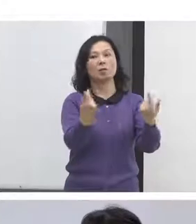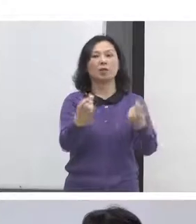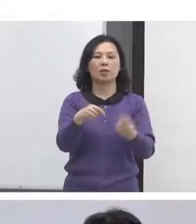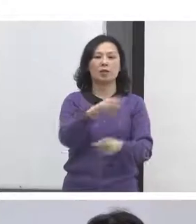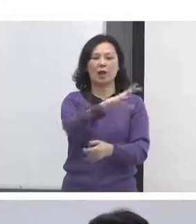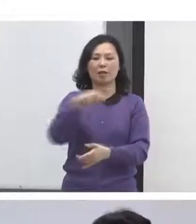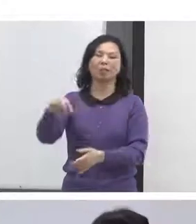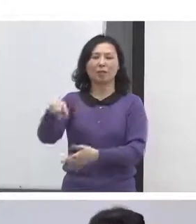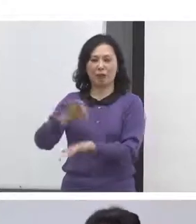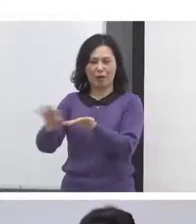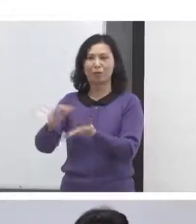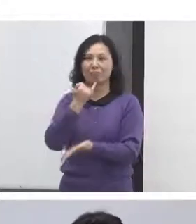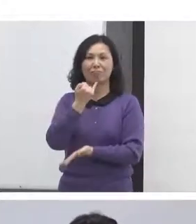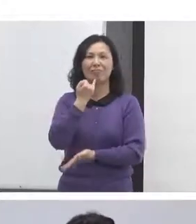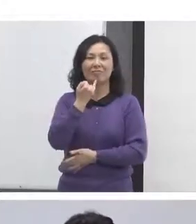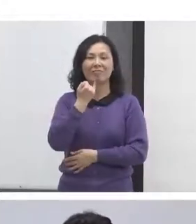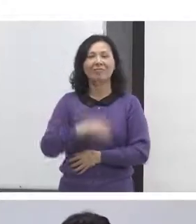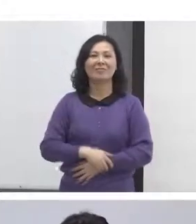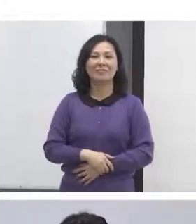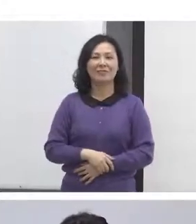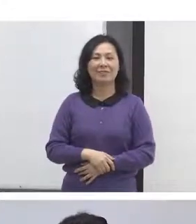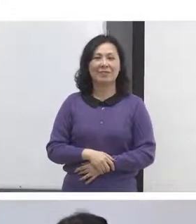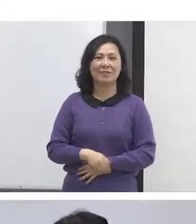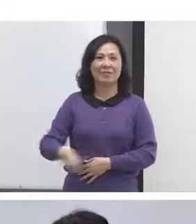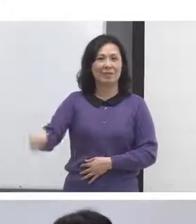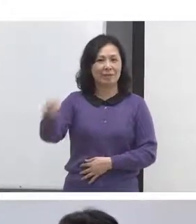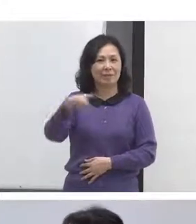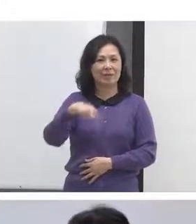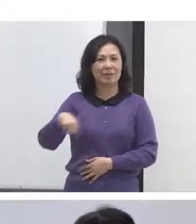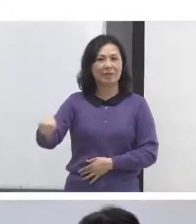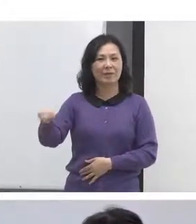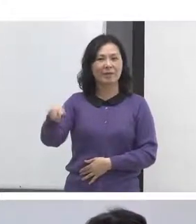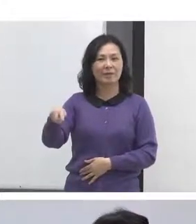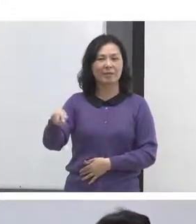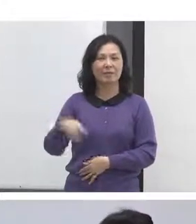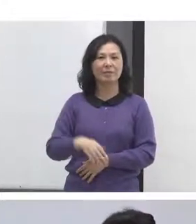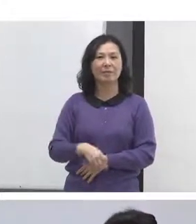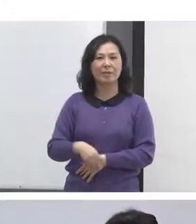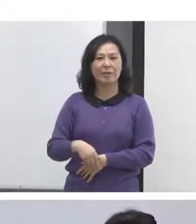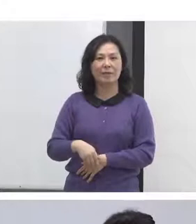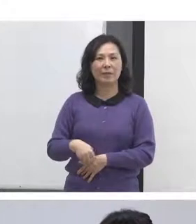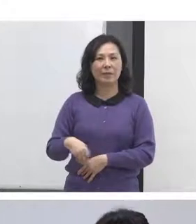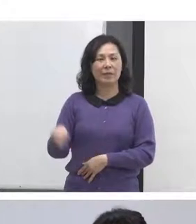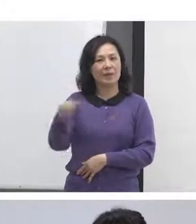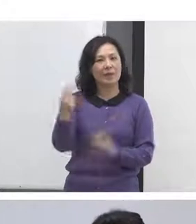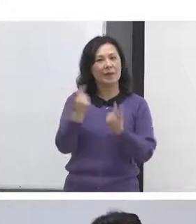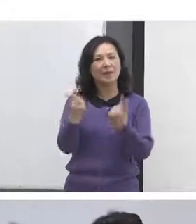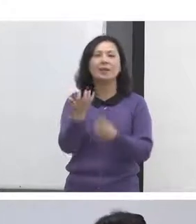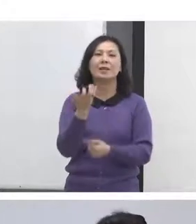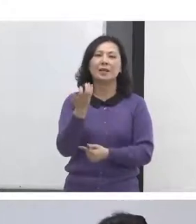才用哈。那他们虽然 cosmopolitan， 但是呢，他们就是像刚